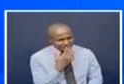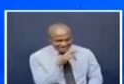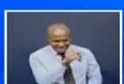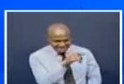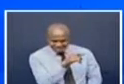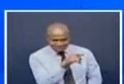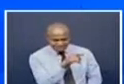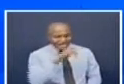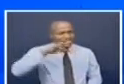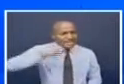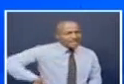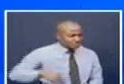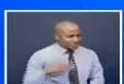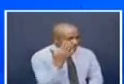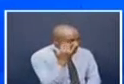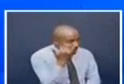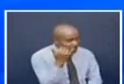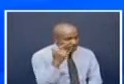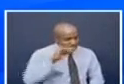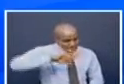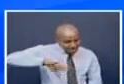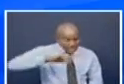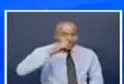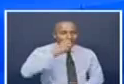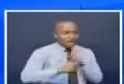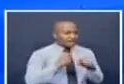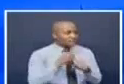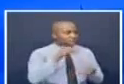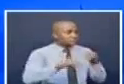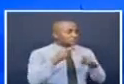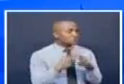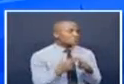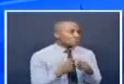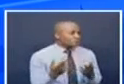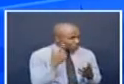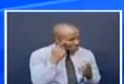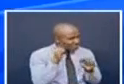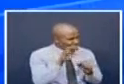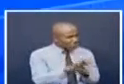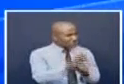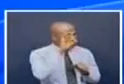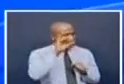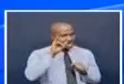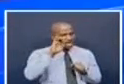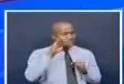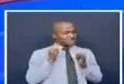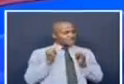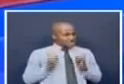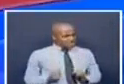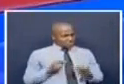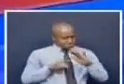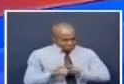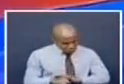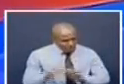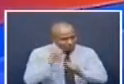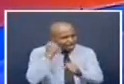imechukuliwa kwa kuchelewa sana, kwa sababu tuna takriban mwaka mmoja tu kuelekea uchaguzi mkuu? Nadhani tutapata tume ambayo itaingia iweze kuketi